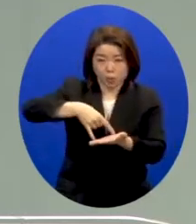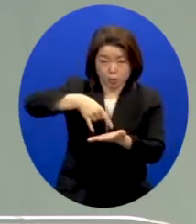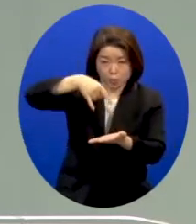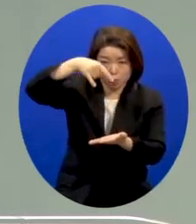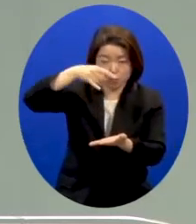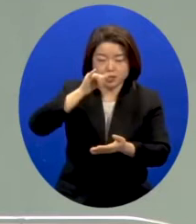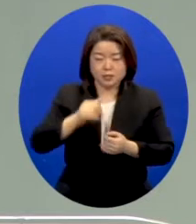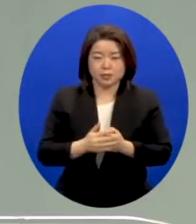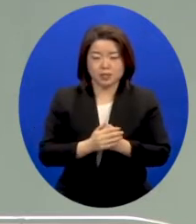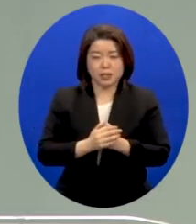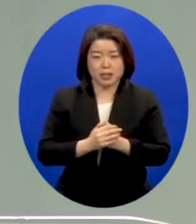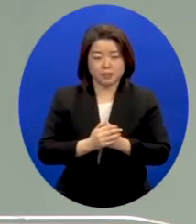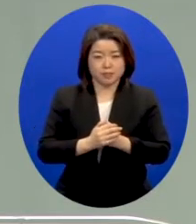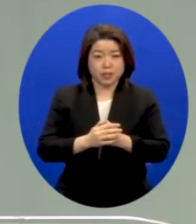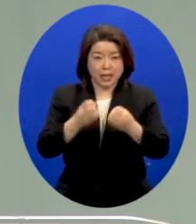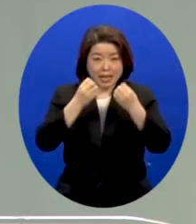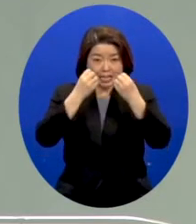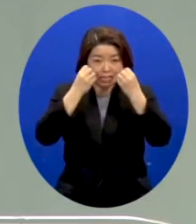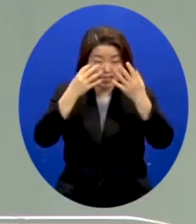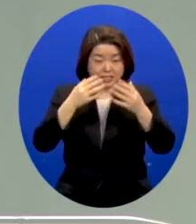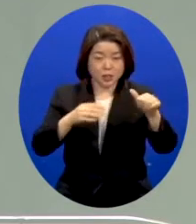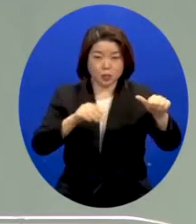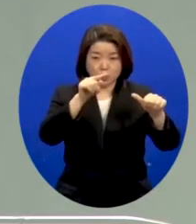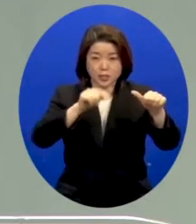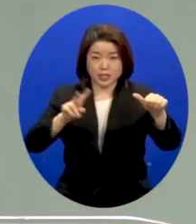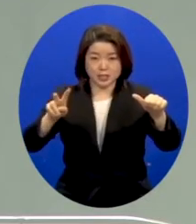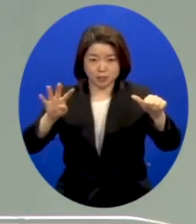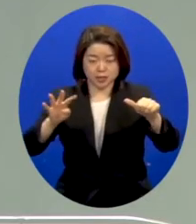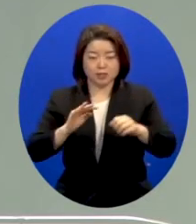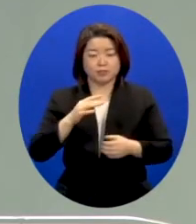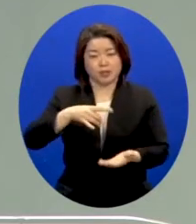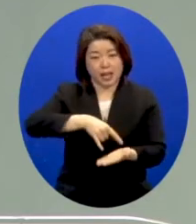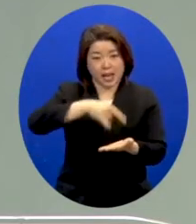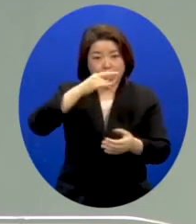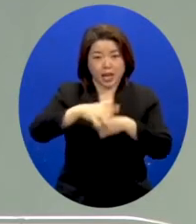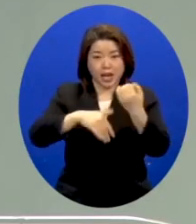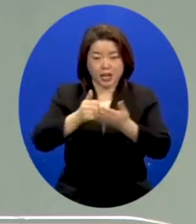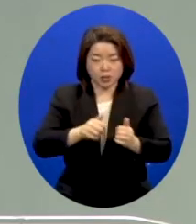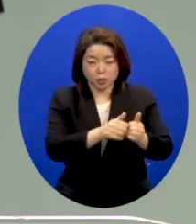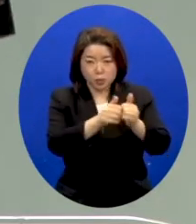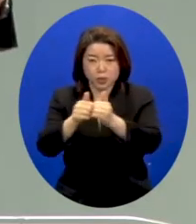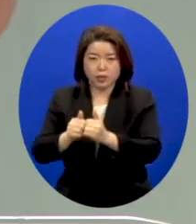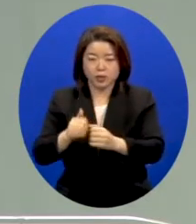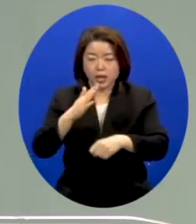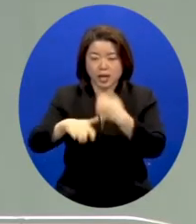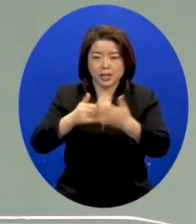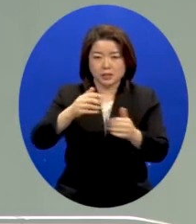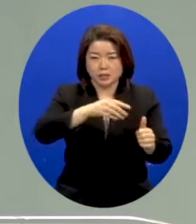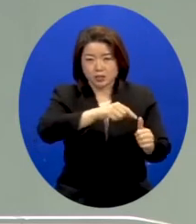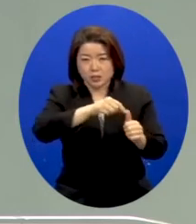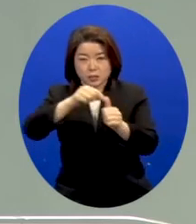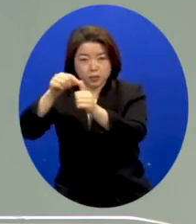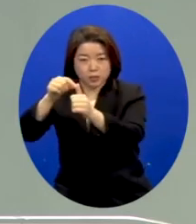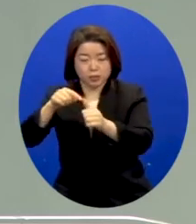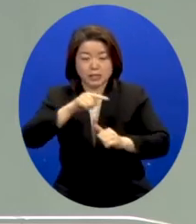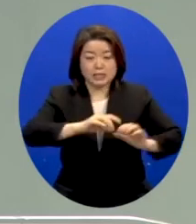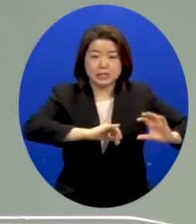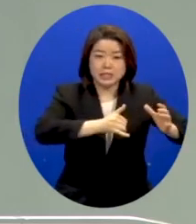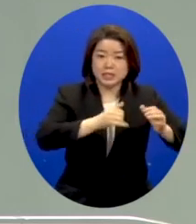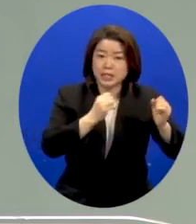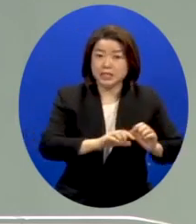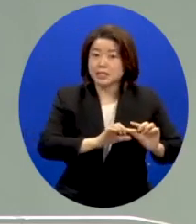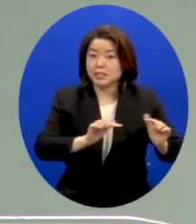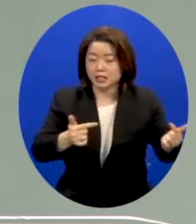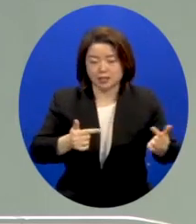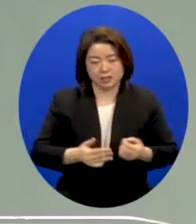창세기 5장 24절에 에녹이 하나님과 동행 하더니 하나님이 그를 데려가 심으로 세상에 있지 아니하였더라